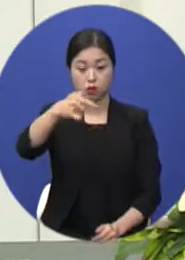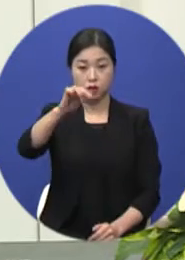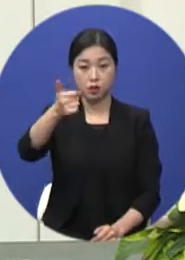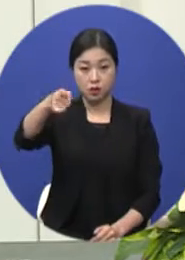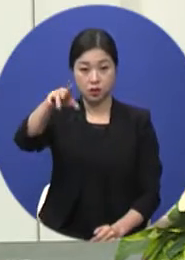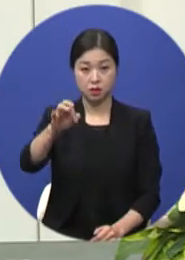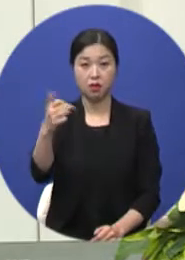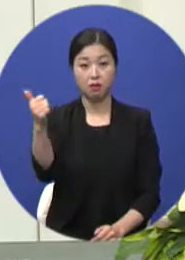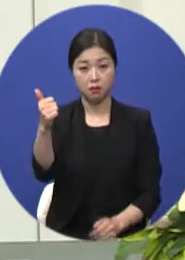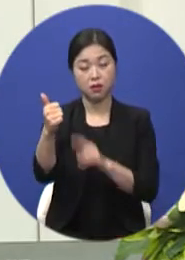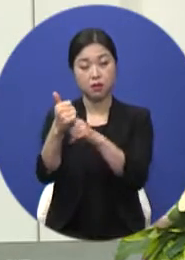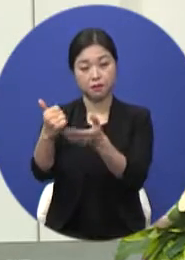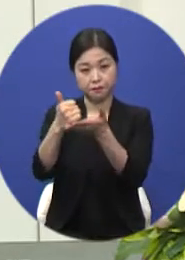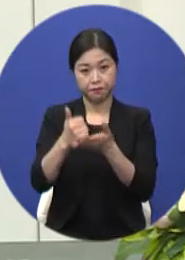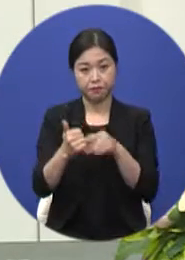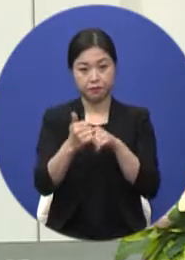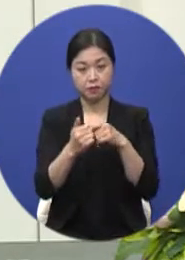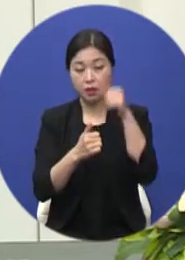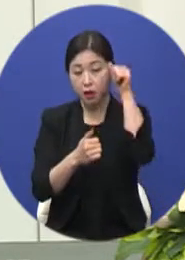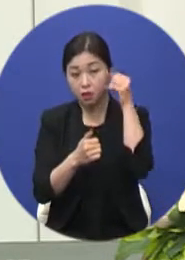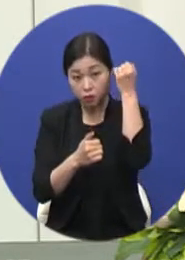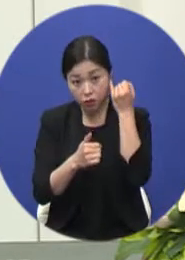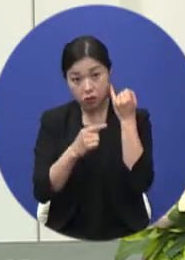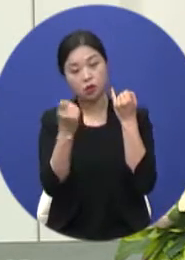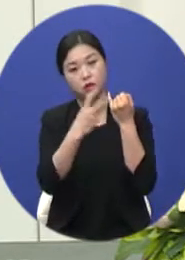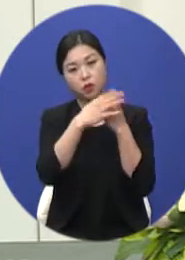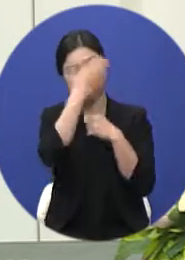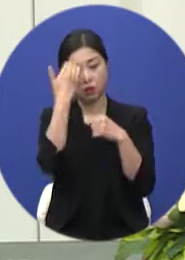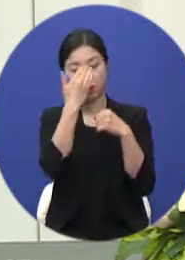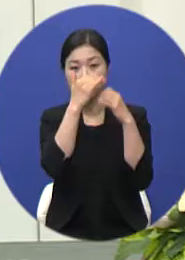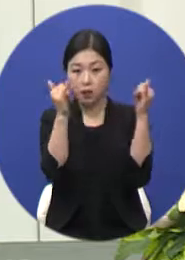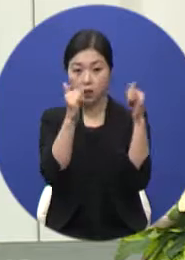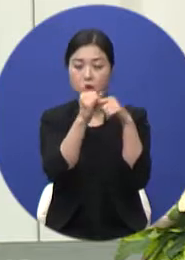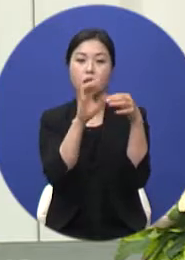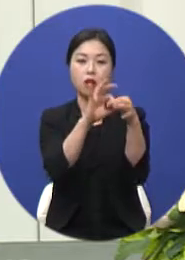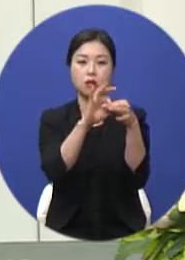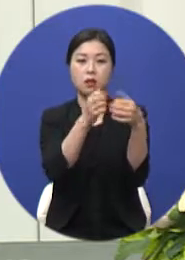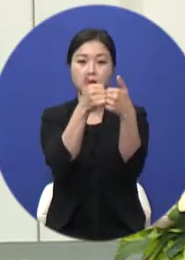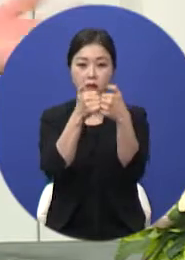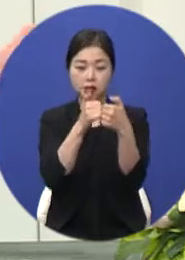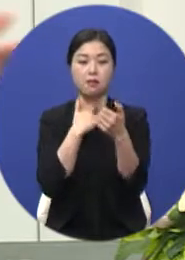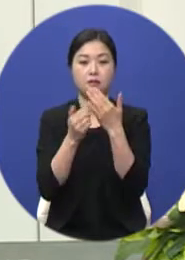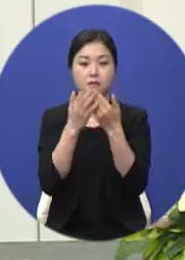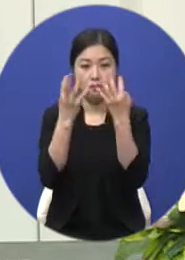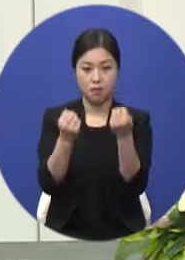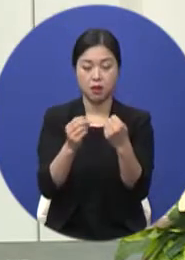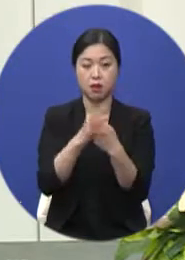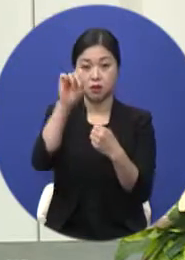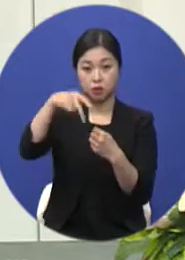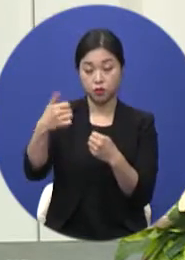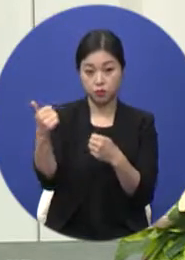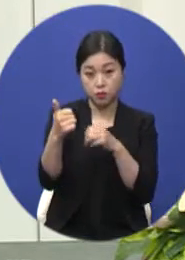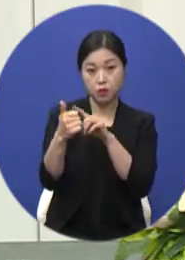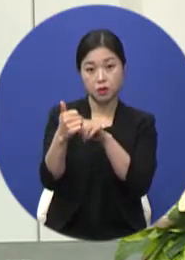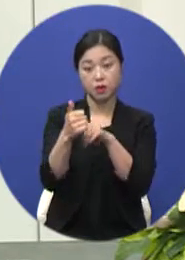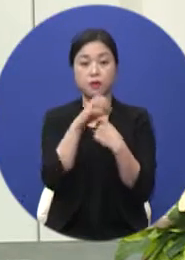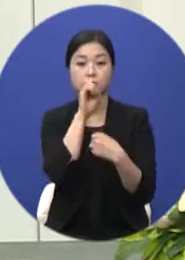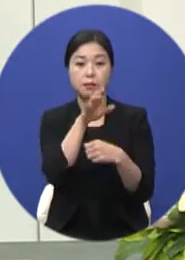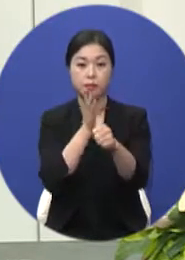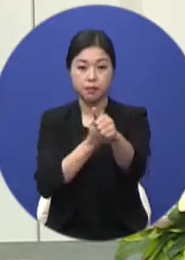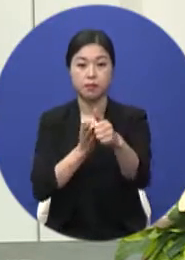나오셨으니까 또 특히나 우리 사춘기 청소년들에 대한 그 상담을 많이 하시는데 네. 네, 이 원장님 좀 상담을